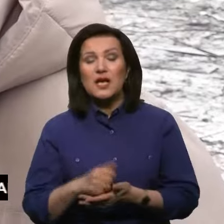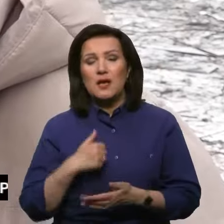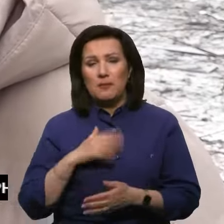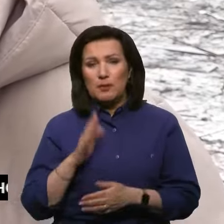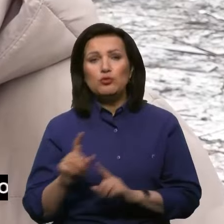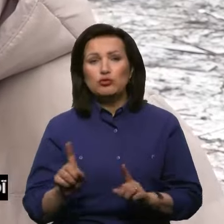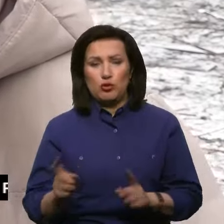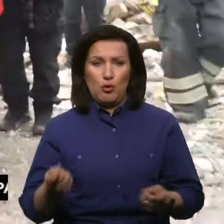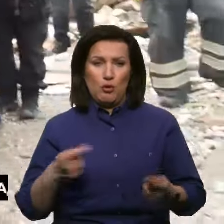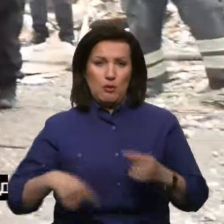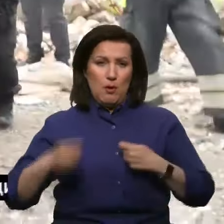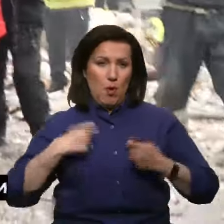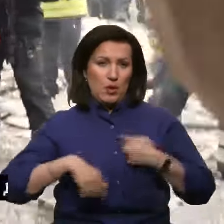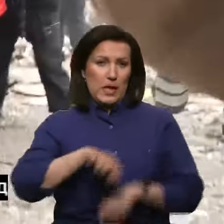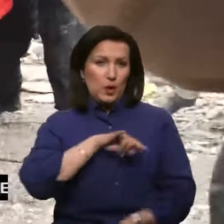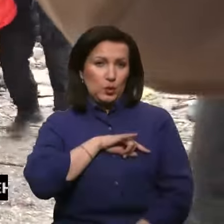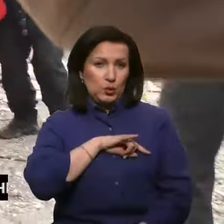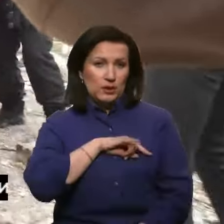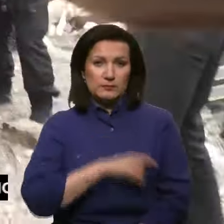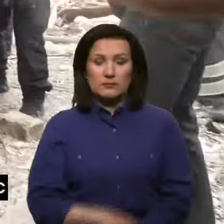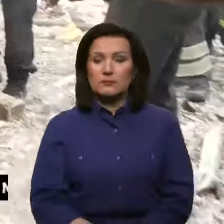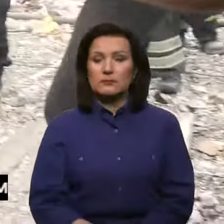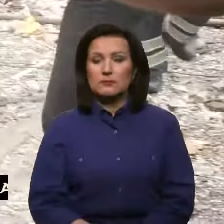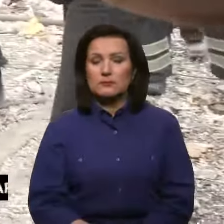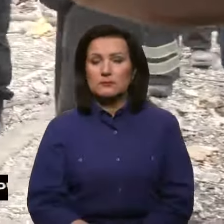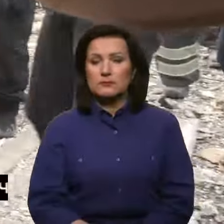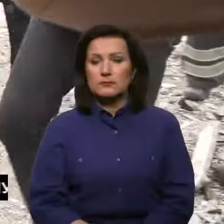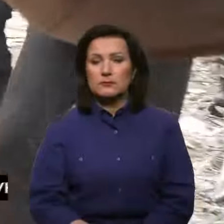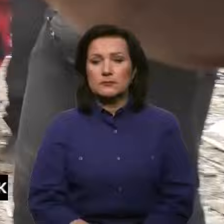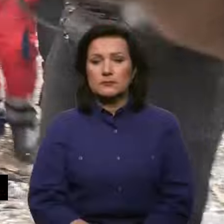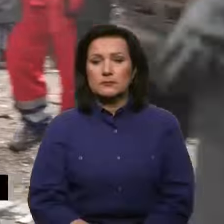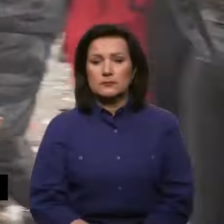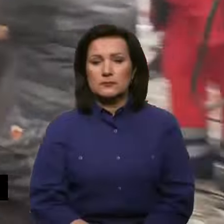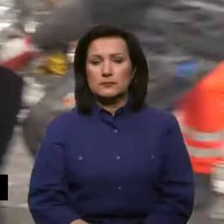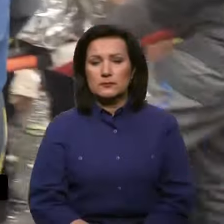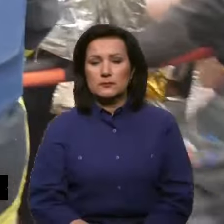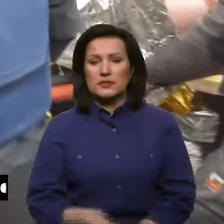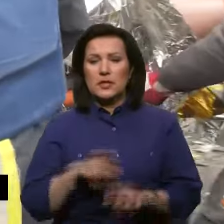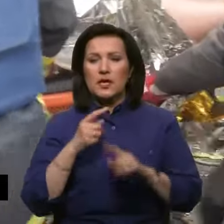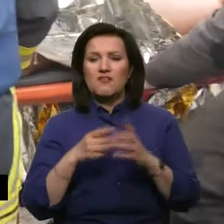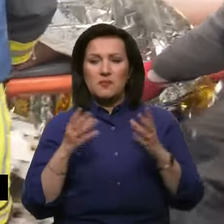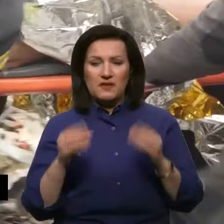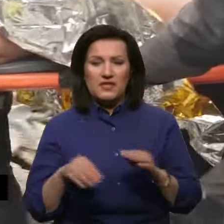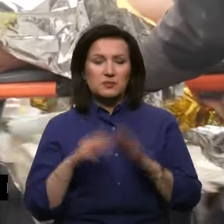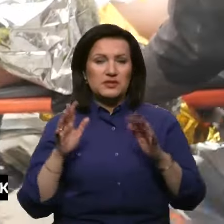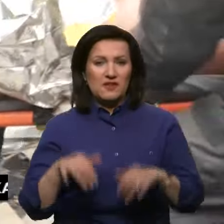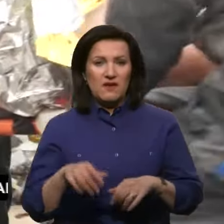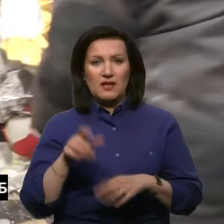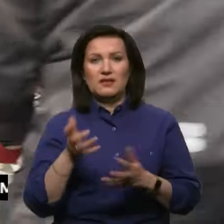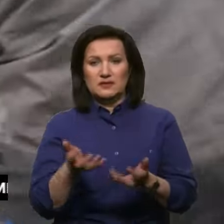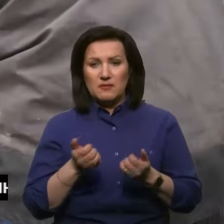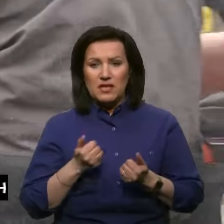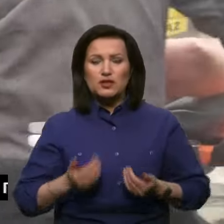одягнути. Майже опівдні з-під завалів рятувальники